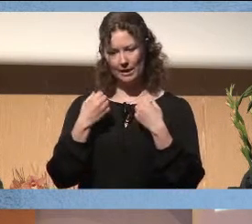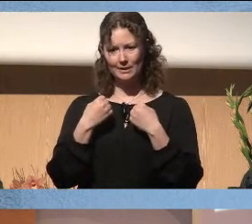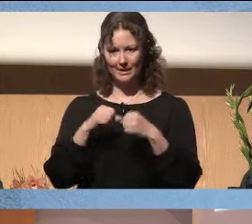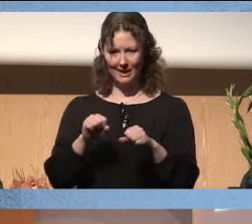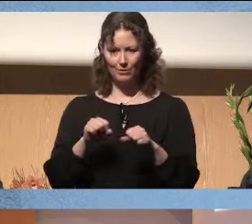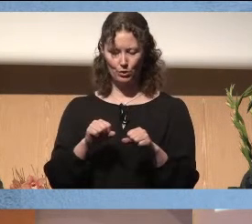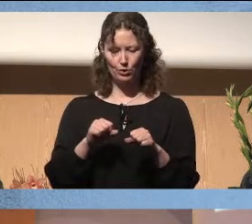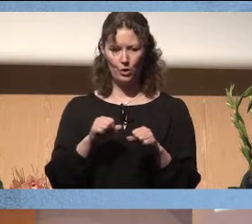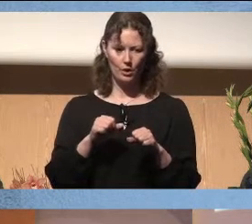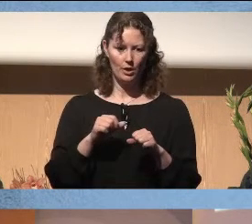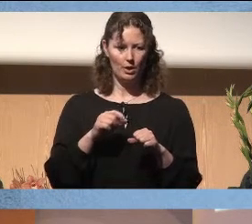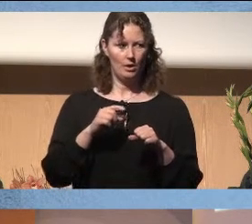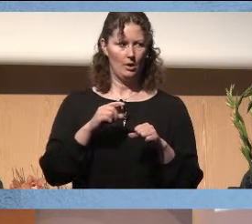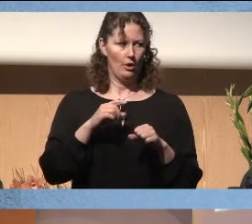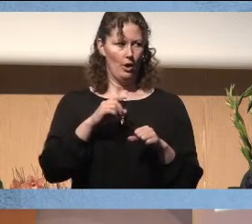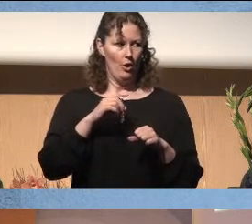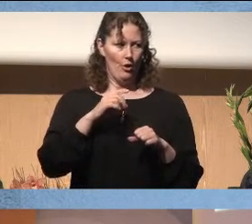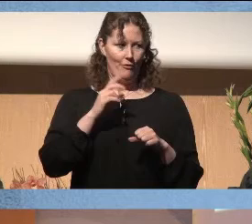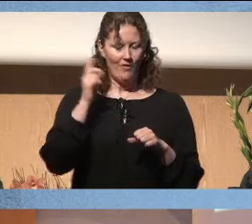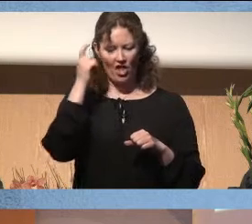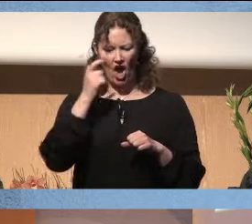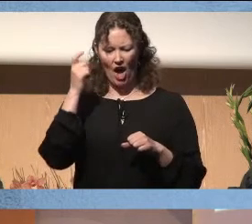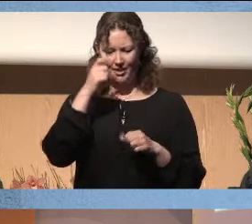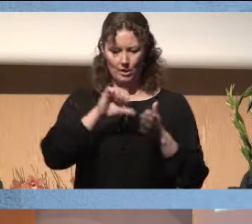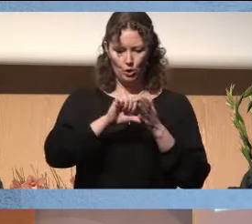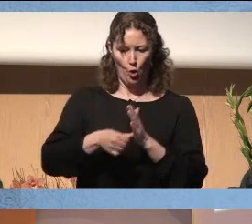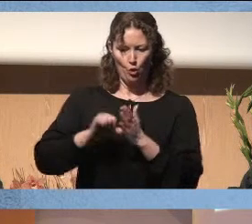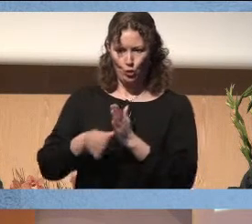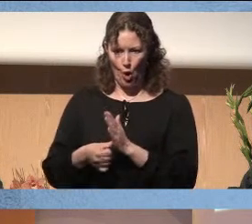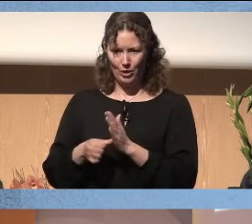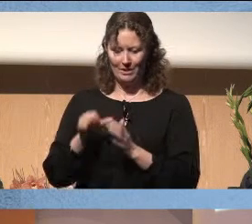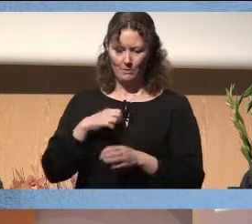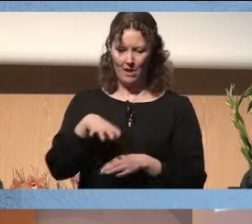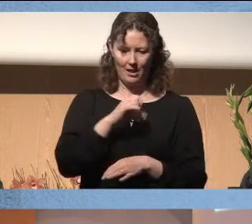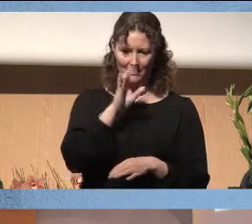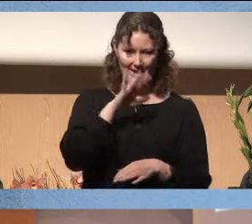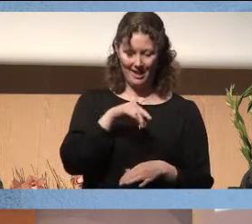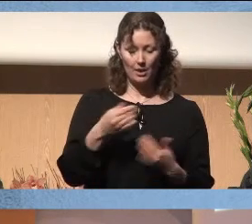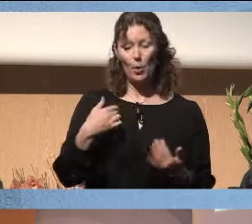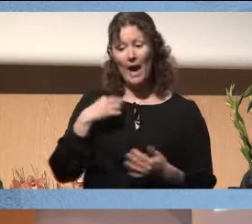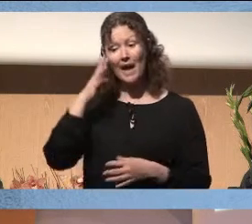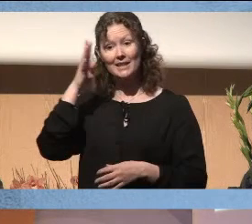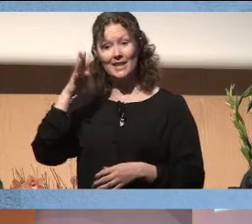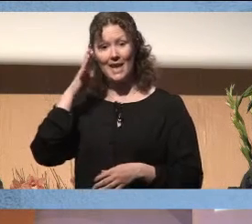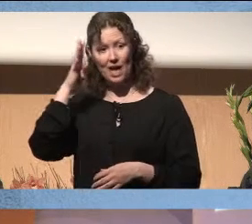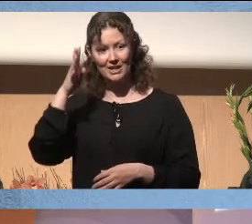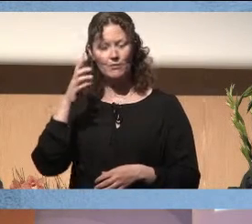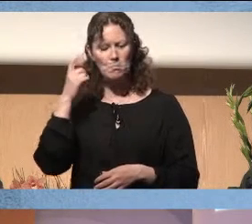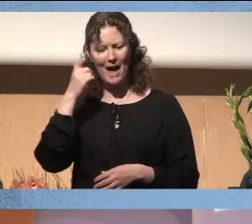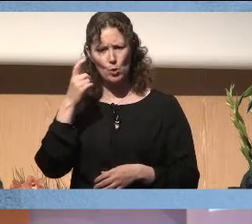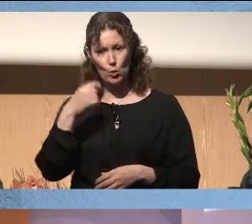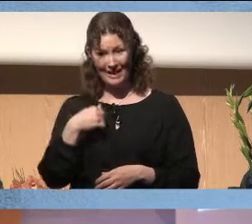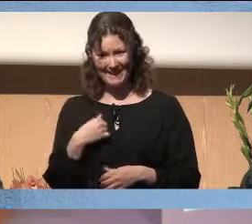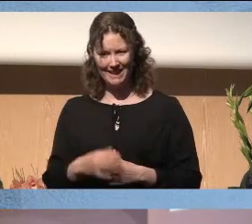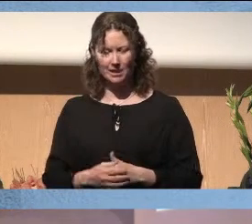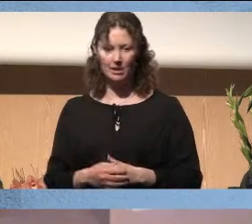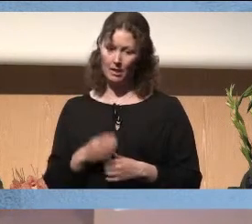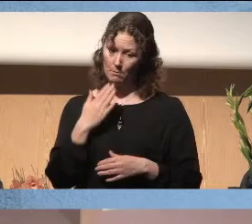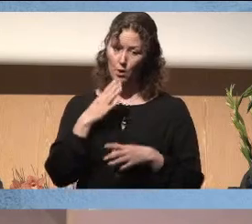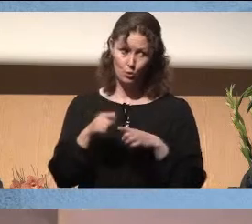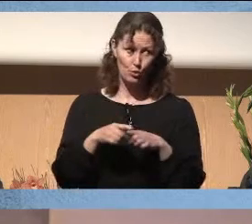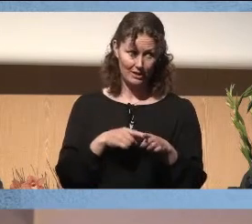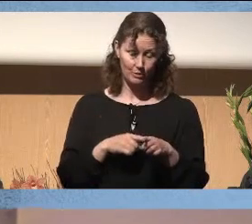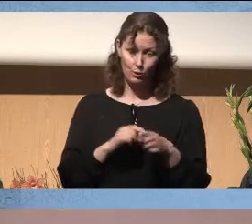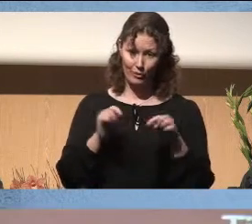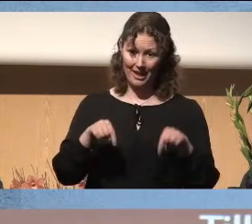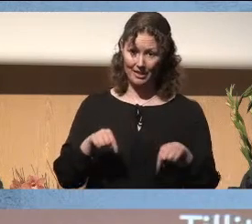fanatisk kontroll uten at noen skjønner det. Og så jeg kreativt paranoid. Og det en veldig godt utgangspunkt